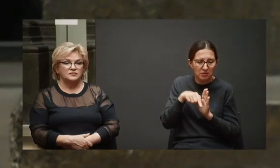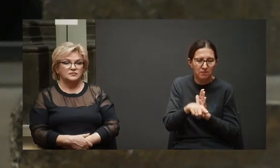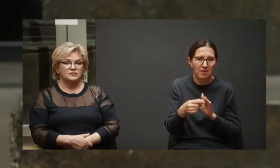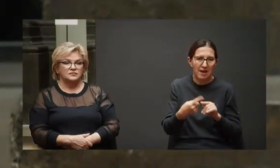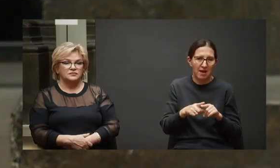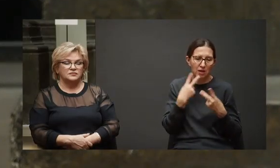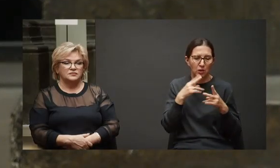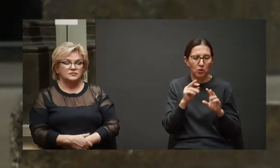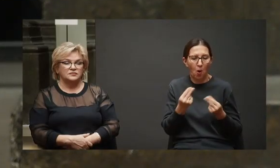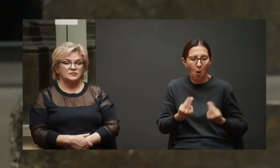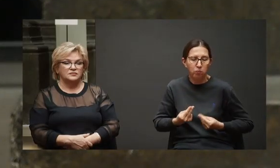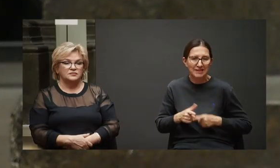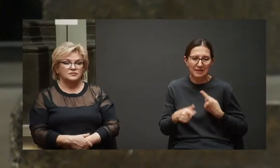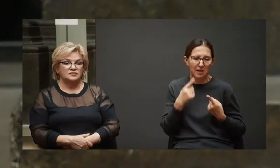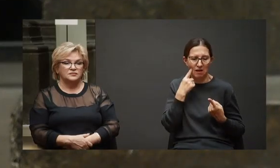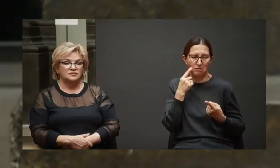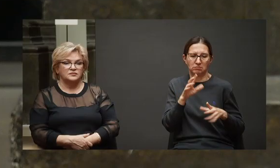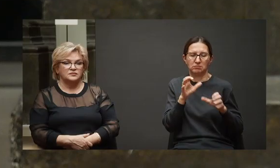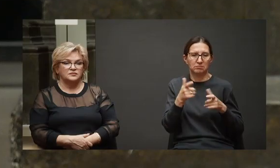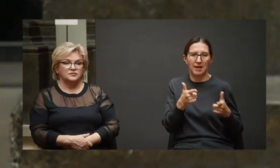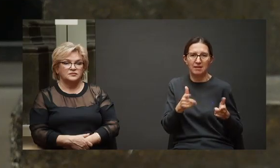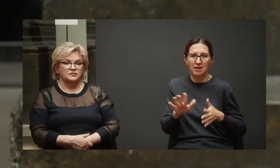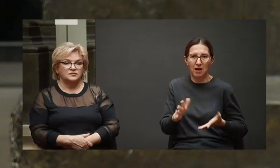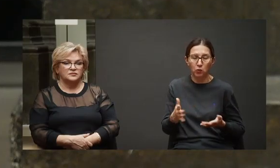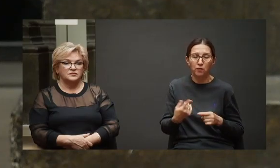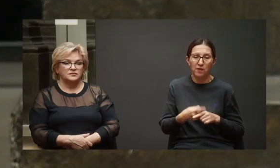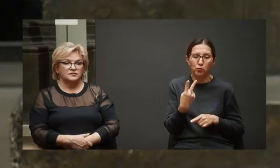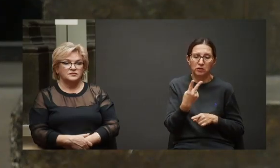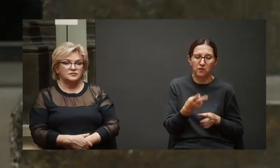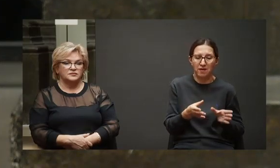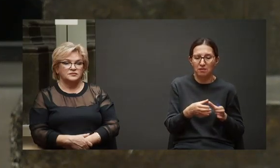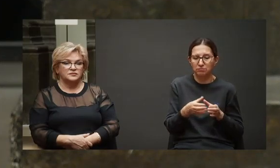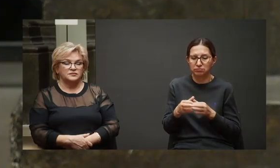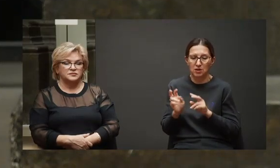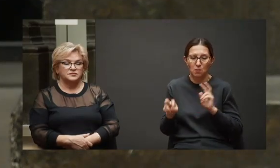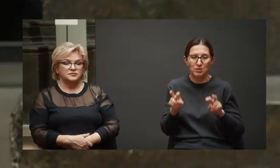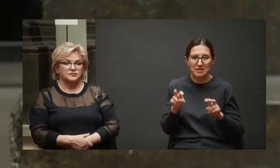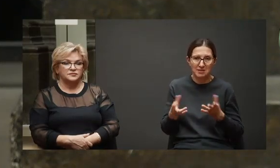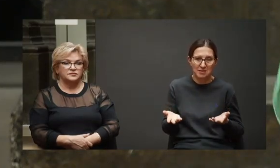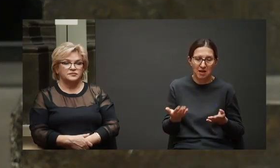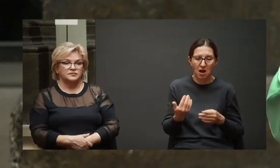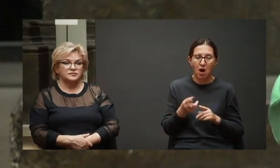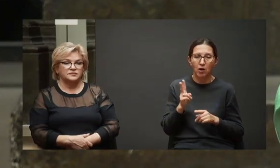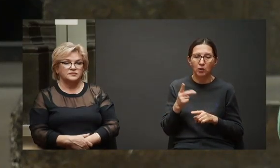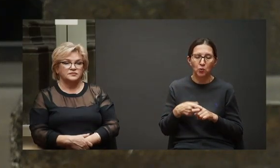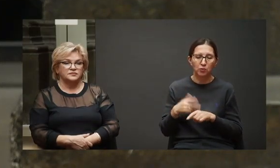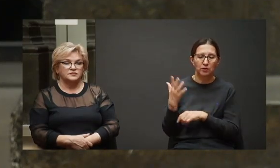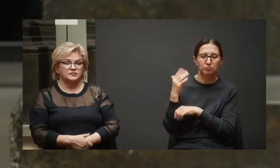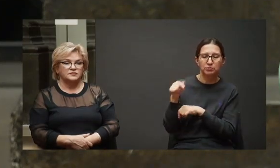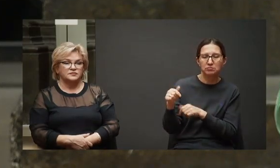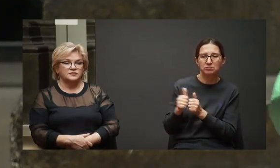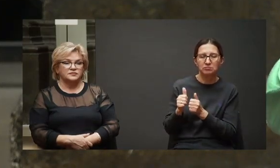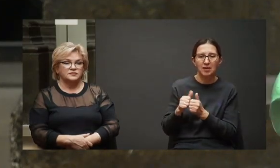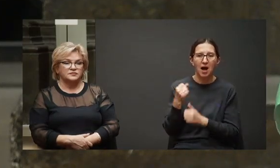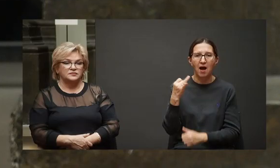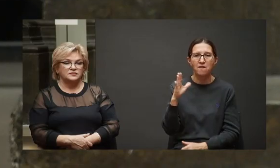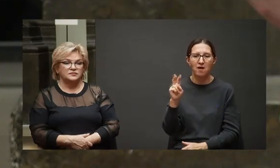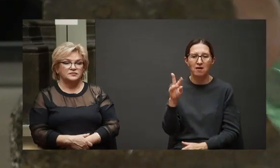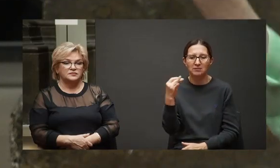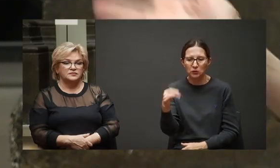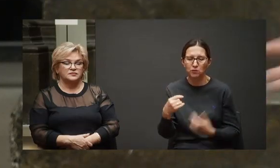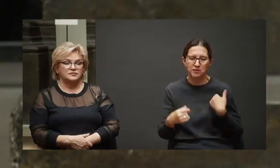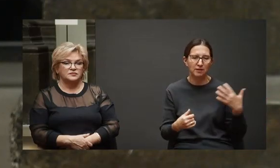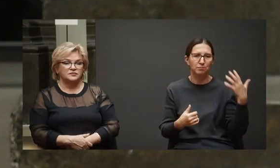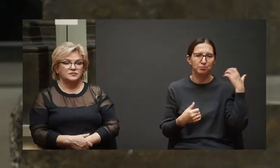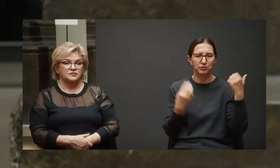образ или не готов. И тут, собственно, вот мы видим эти две категории зрителей. Ага, я был около Айвазовского, я был около Шишкина, и даже около Врубеля я тоже